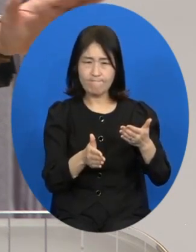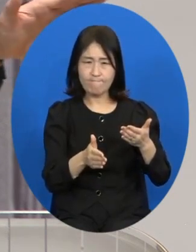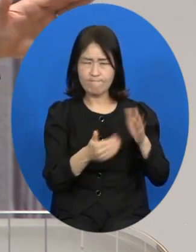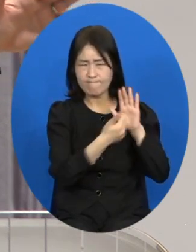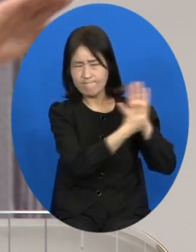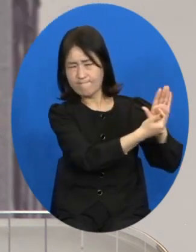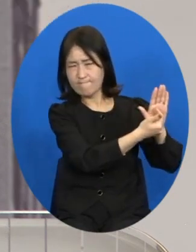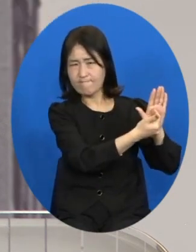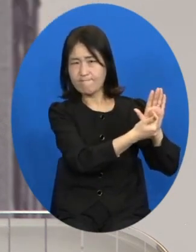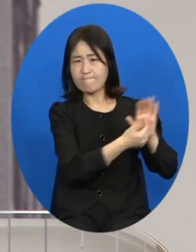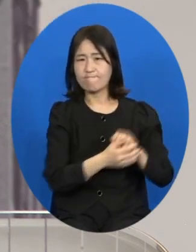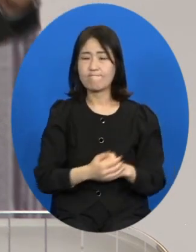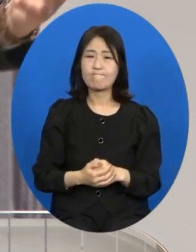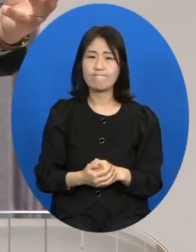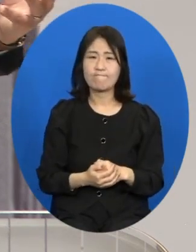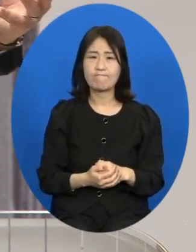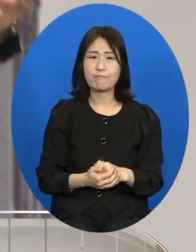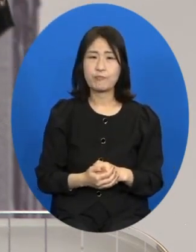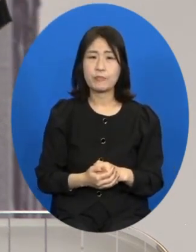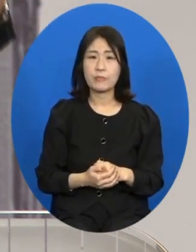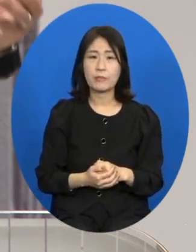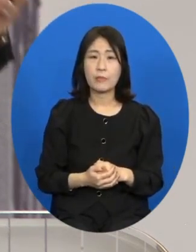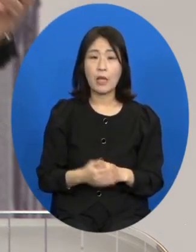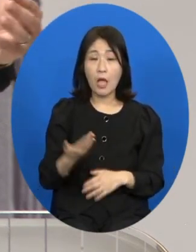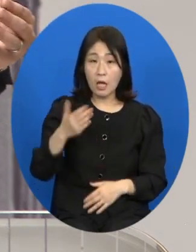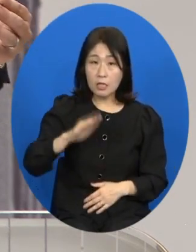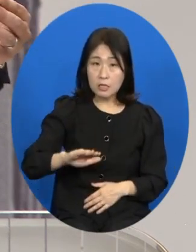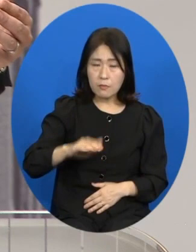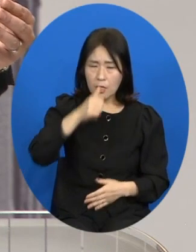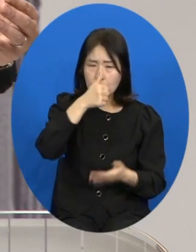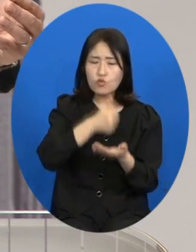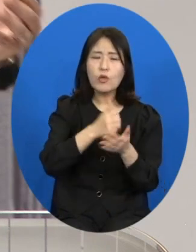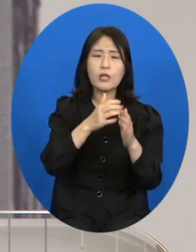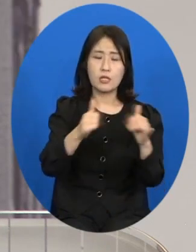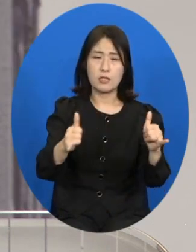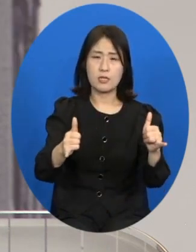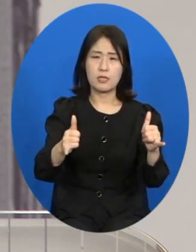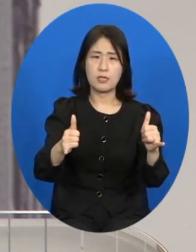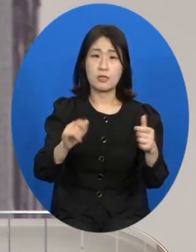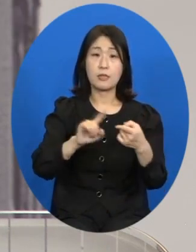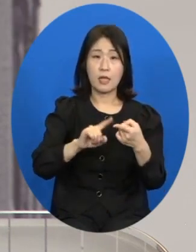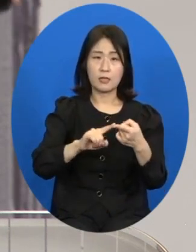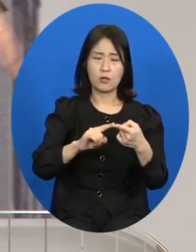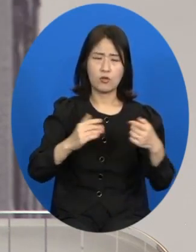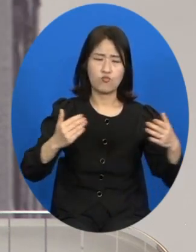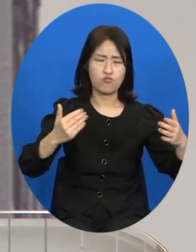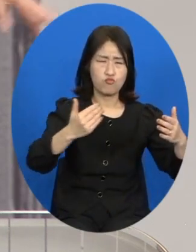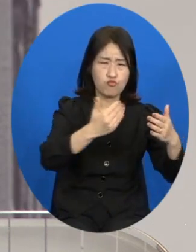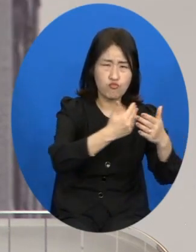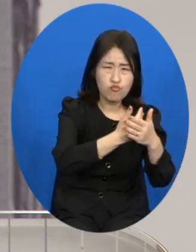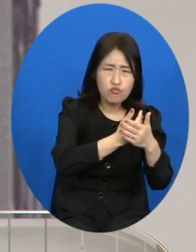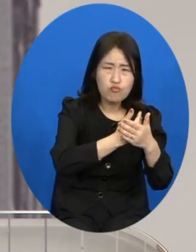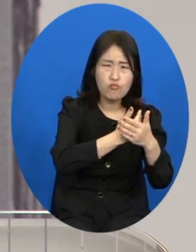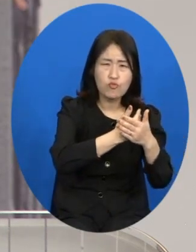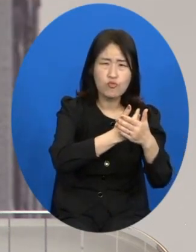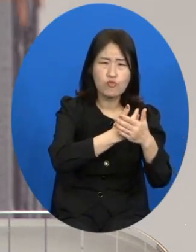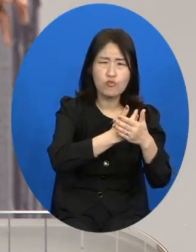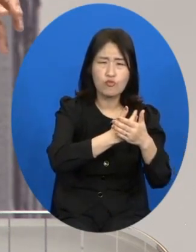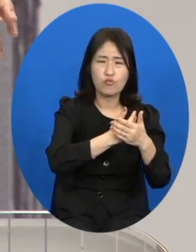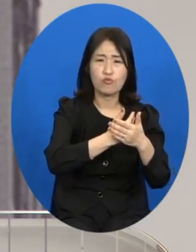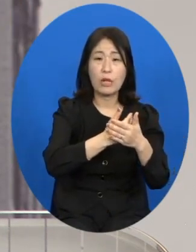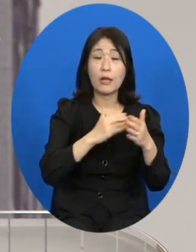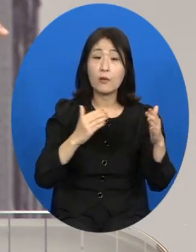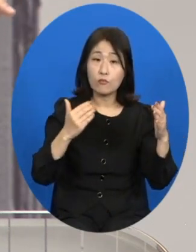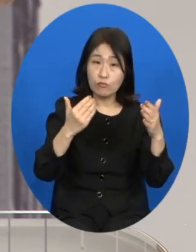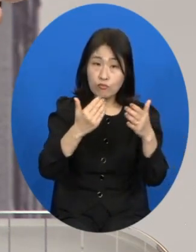닦죠 그렇지만 그 죄인들 예를 들면 누브 가에 살 왕도 품아 왕이시여 이런 재앙이 왕에게 일어나지 않기를